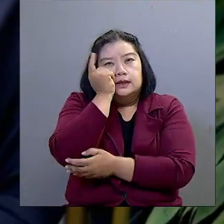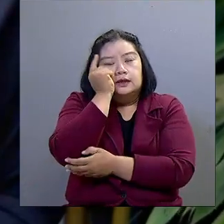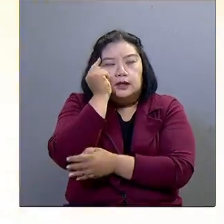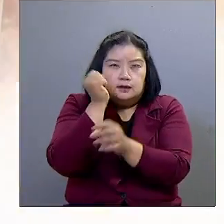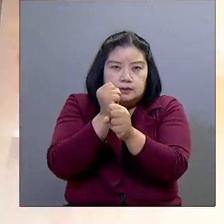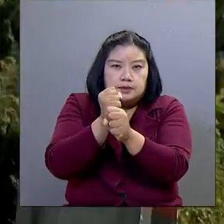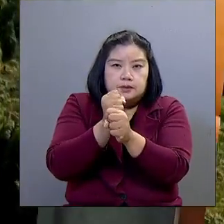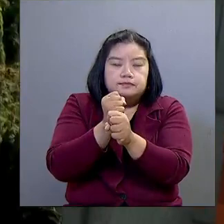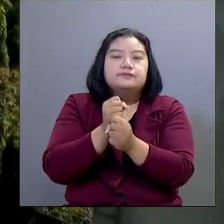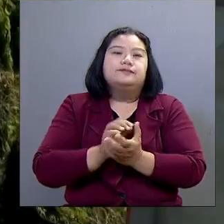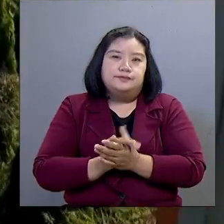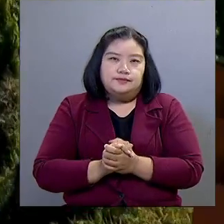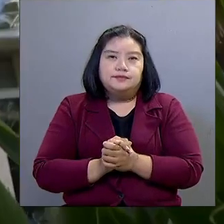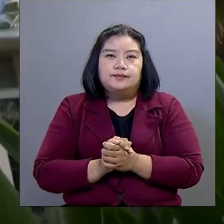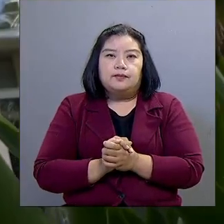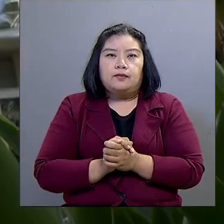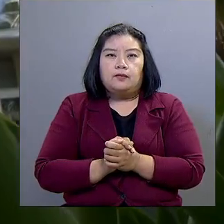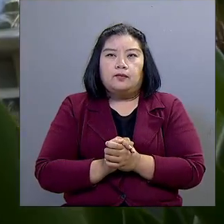ยู่ครับ